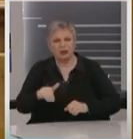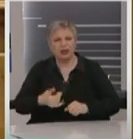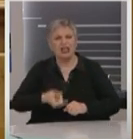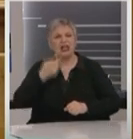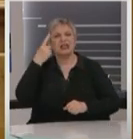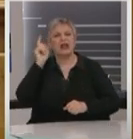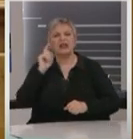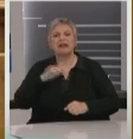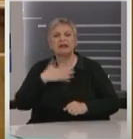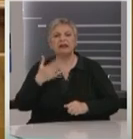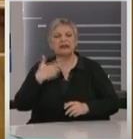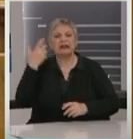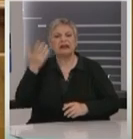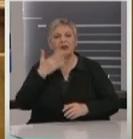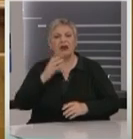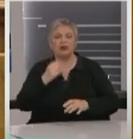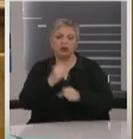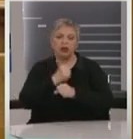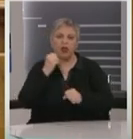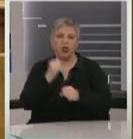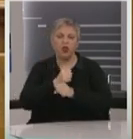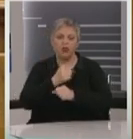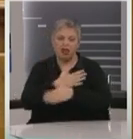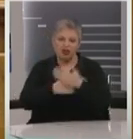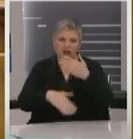να βγάζει κανείς το ψωμί του. Με κόπο.